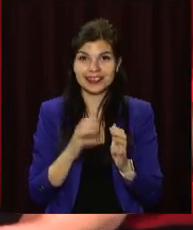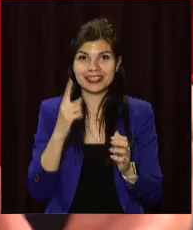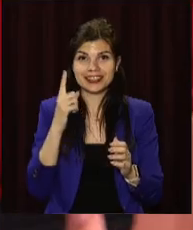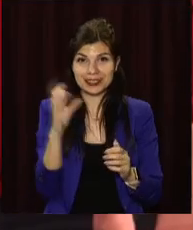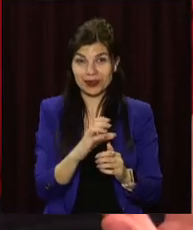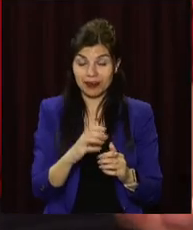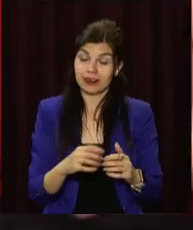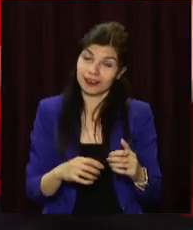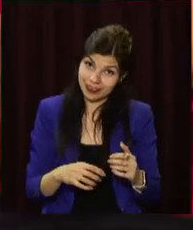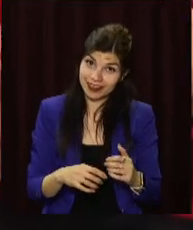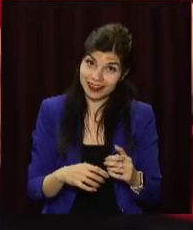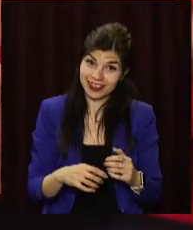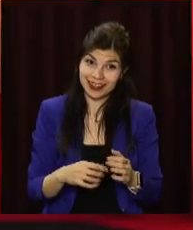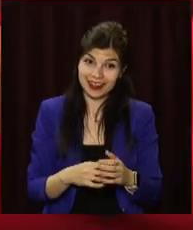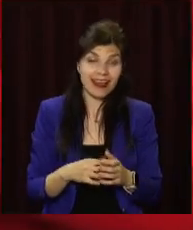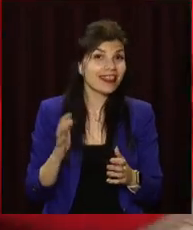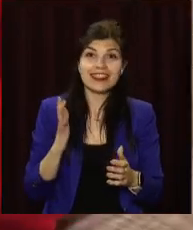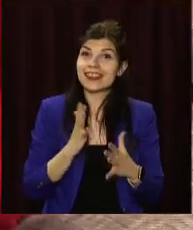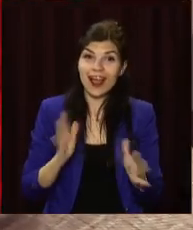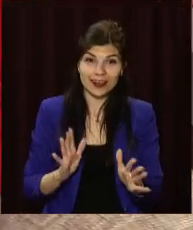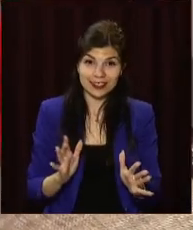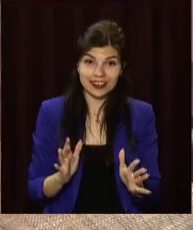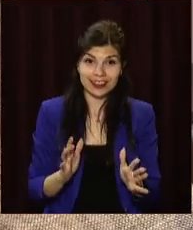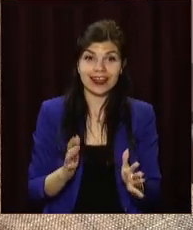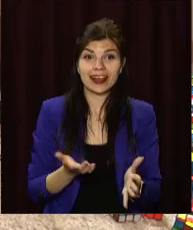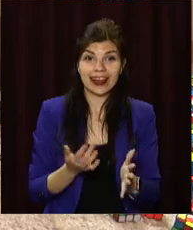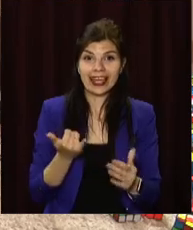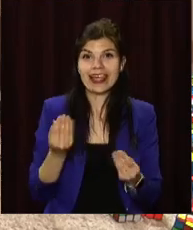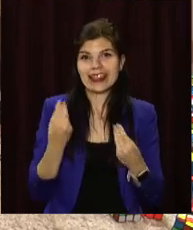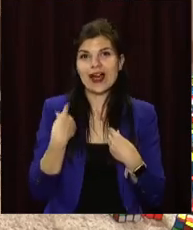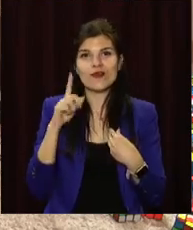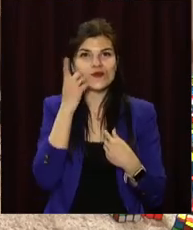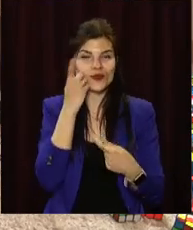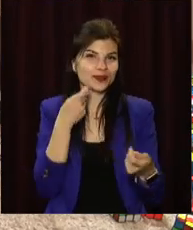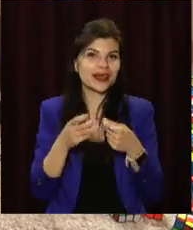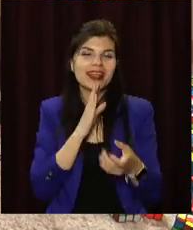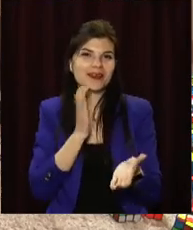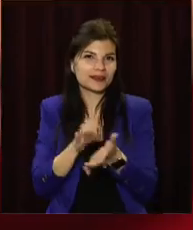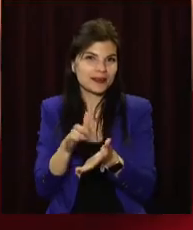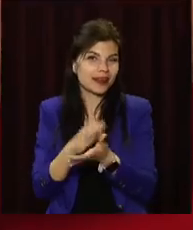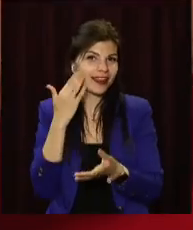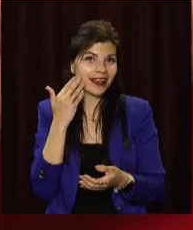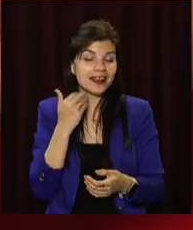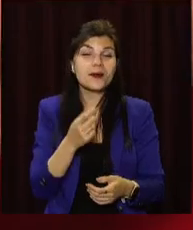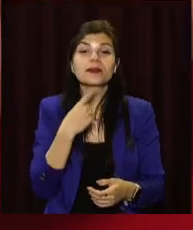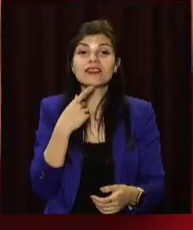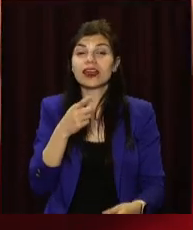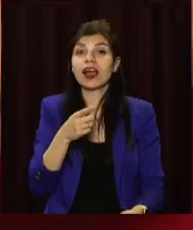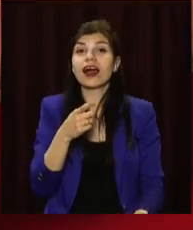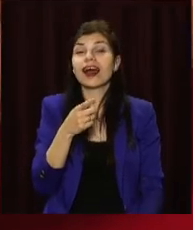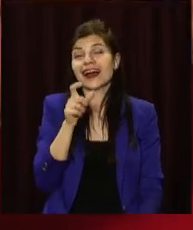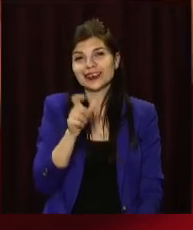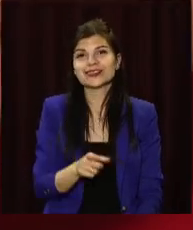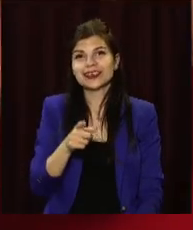И они такие, опа, неожиданно. І, звісно, дають мені свої контакти. Так, рекордсмен і призер чемпіонату Європи зі